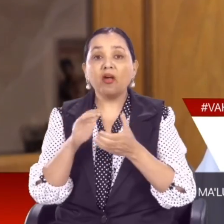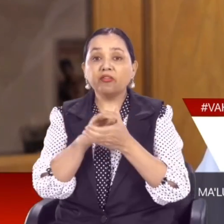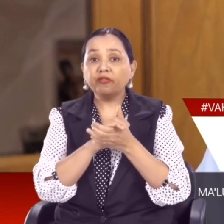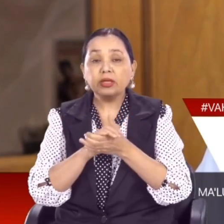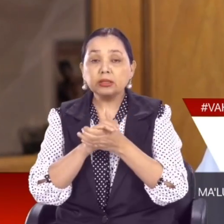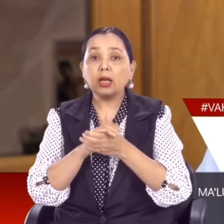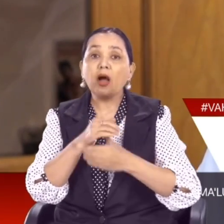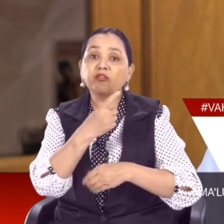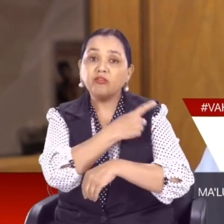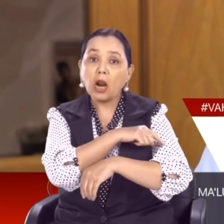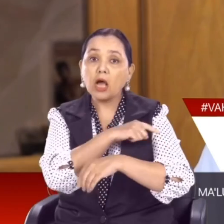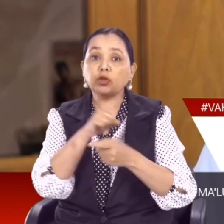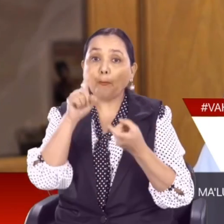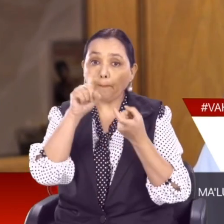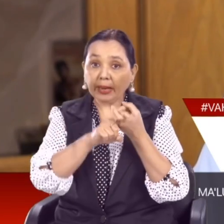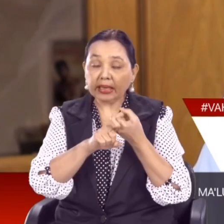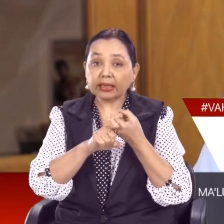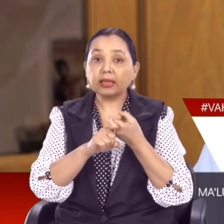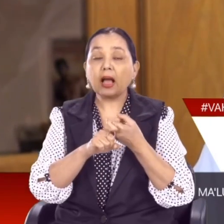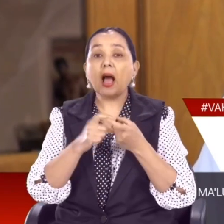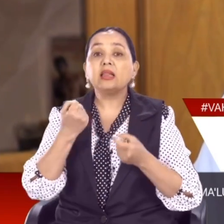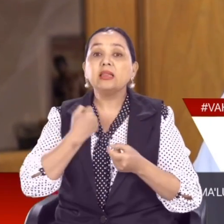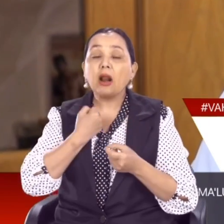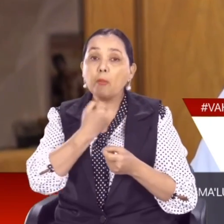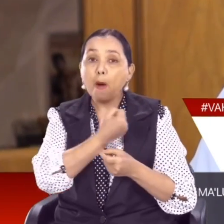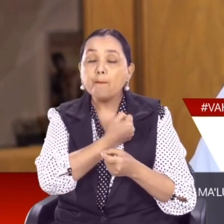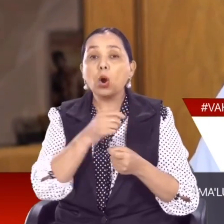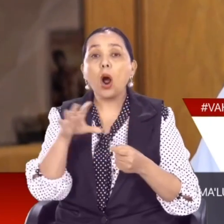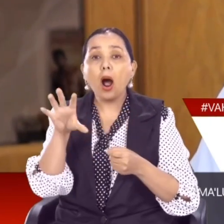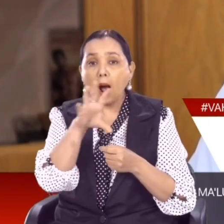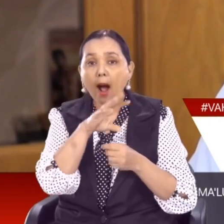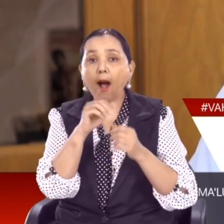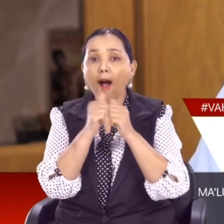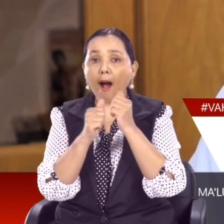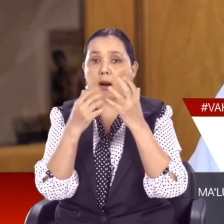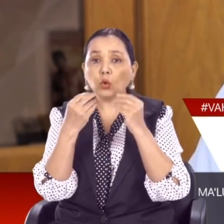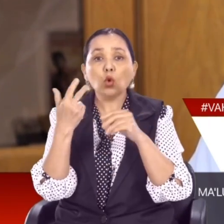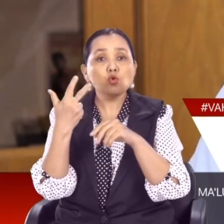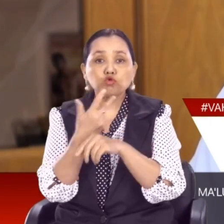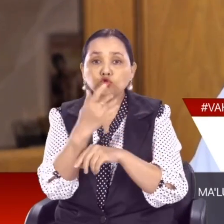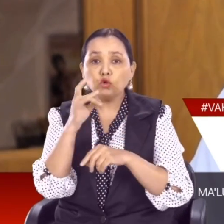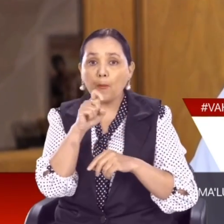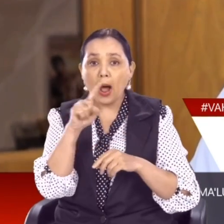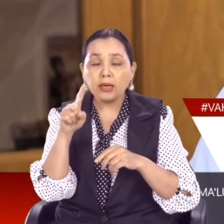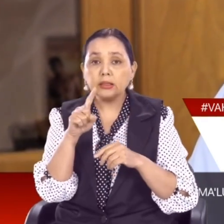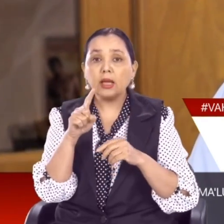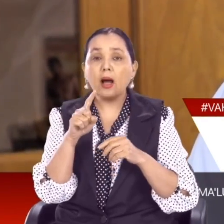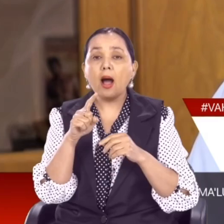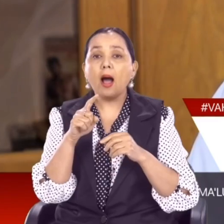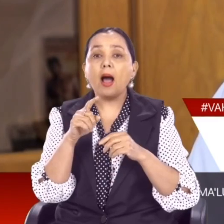bir federatsiyaga vrach biriktirilgan, farmakolog biriktirilgan. Ular har kuni 3 marta